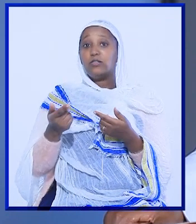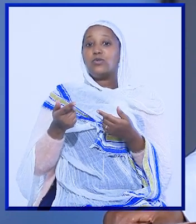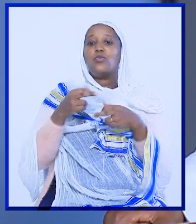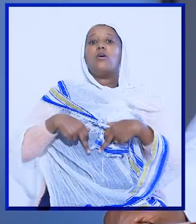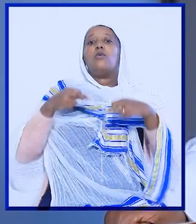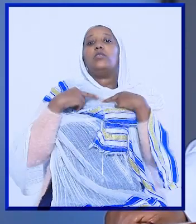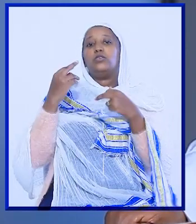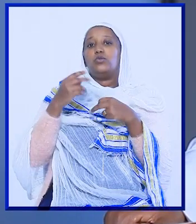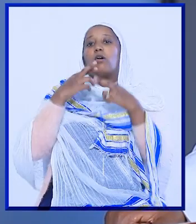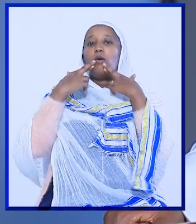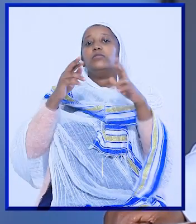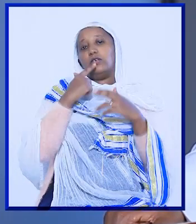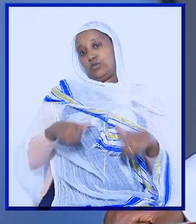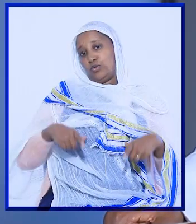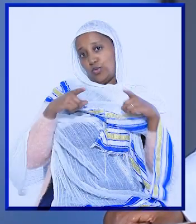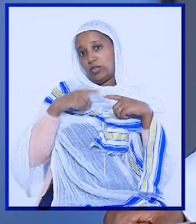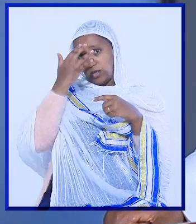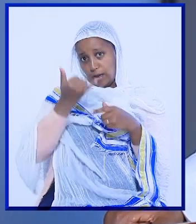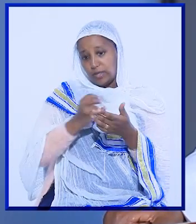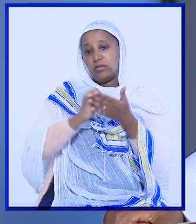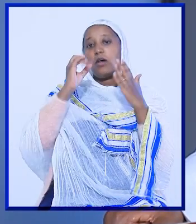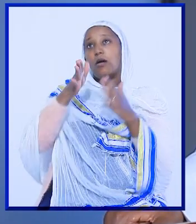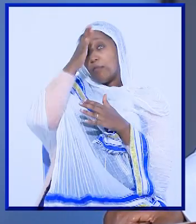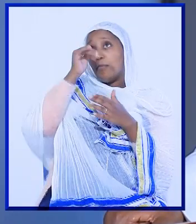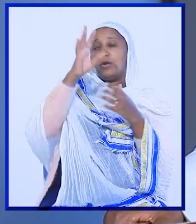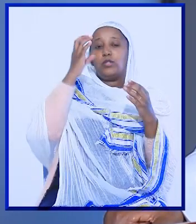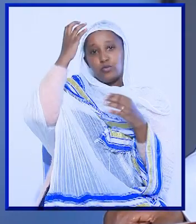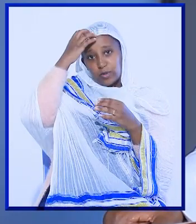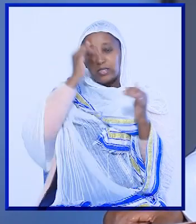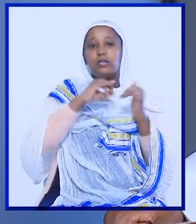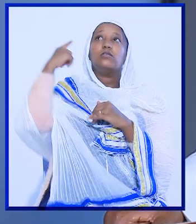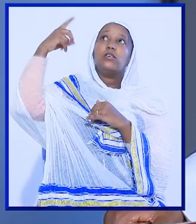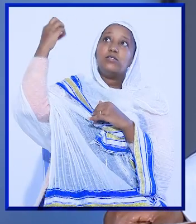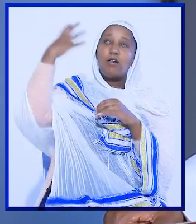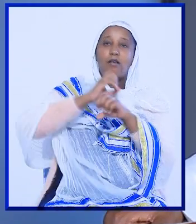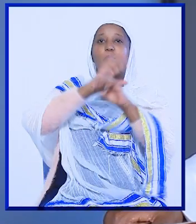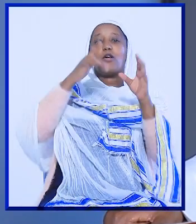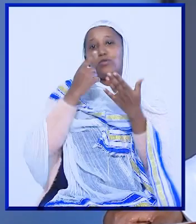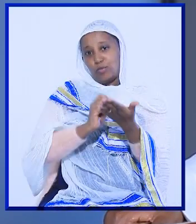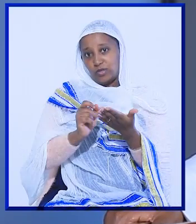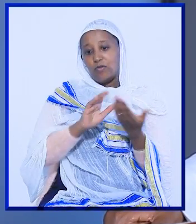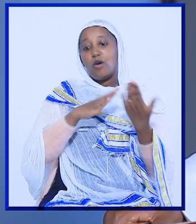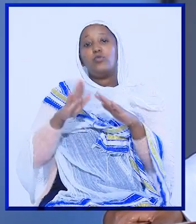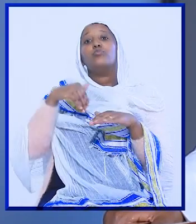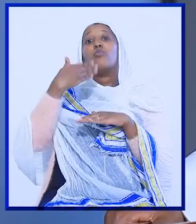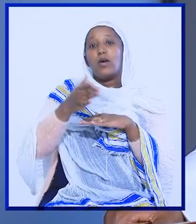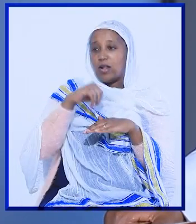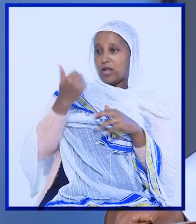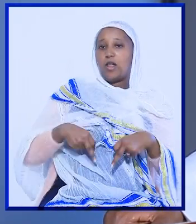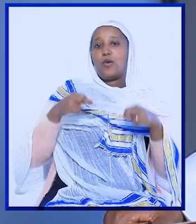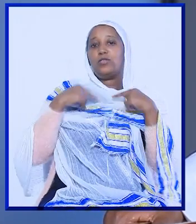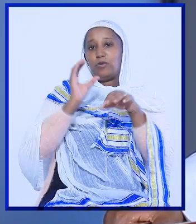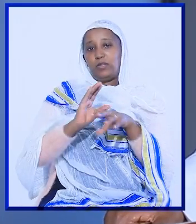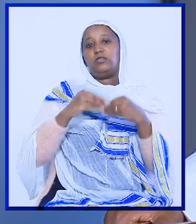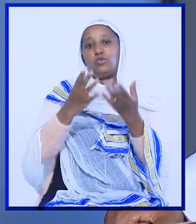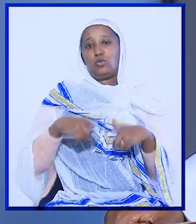እየጻፈችላቸው እየተረከችላቸው ሕይወታቸውን እያወጀችላቸው ትኖራለች። ለምን? ጻድቃን በአባታቸው መንግሥት እንደ ፀሐይ ያበራሉ ተብሎ ተጽፏል።